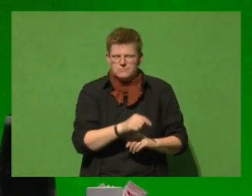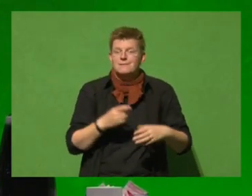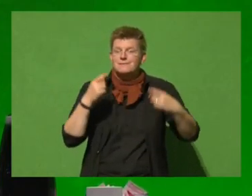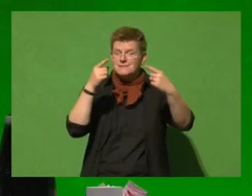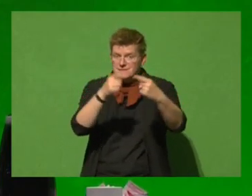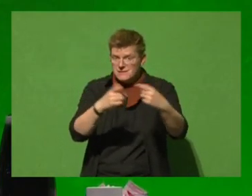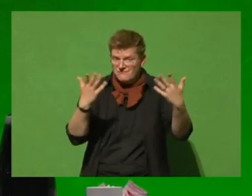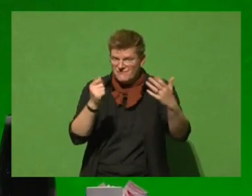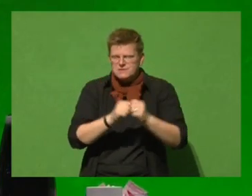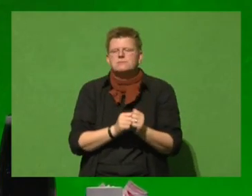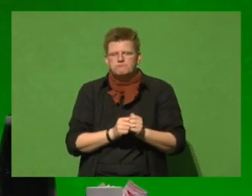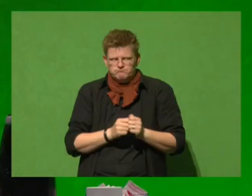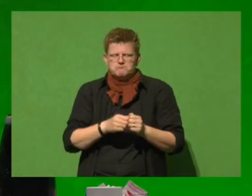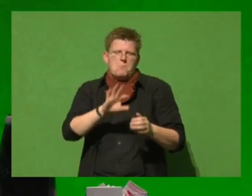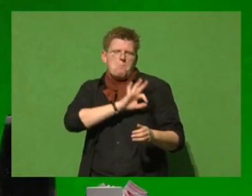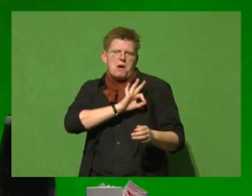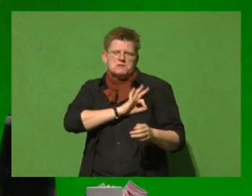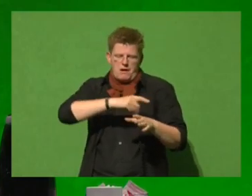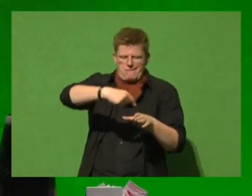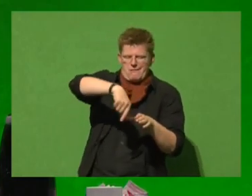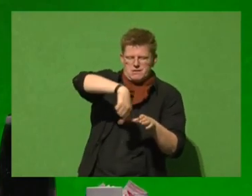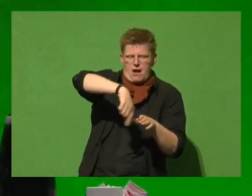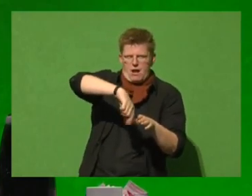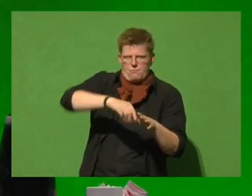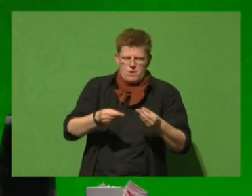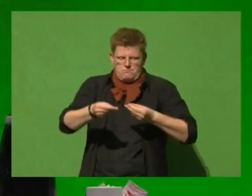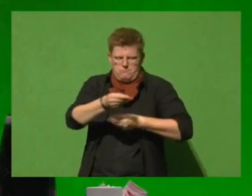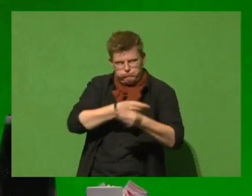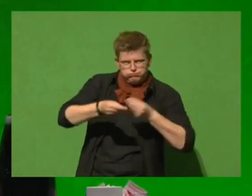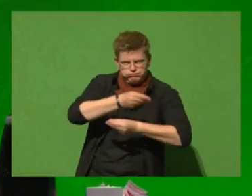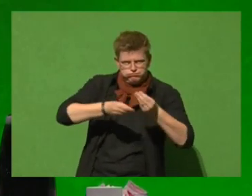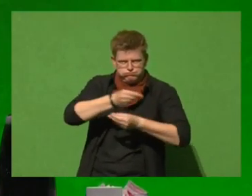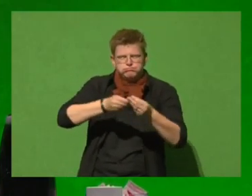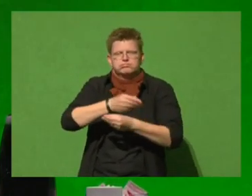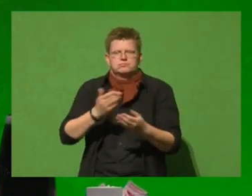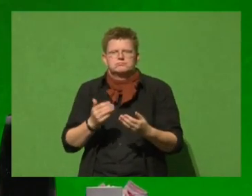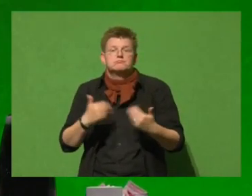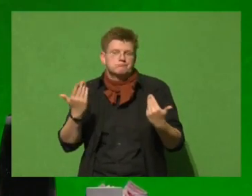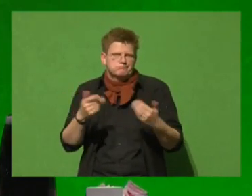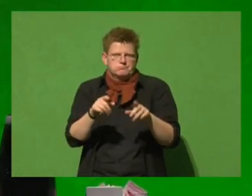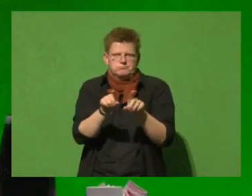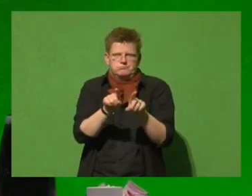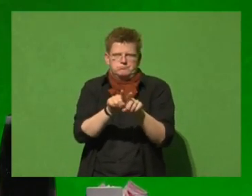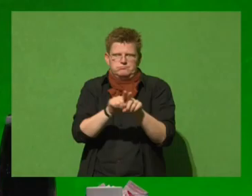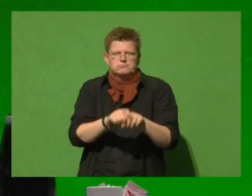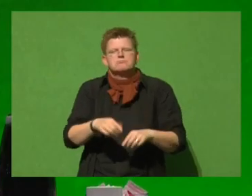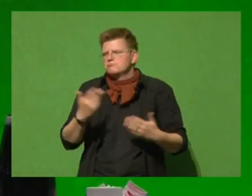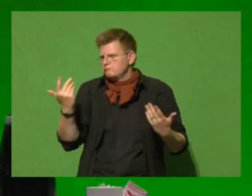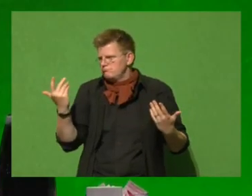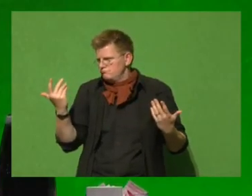mit den Antragstellerinnen und der LAG zu initiieren. Das ist also hier der Vorschlag, wie mit V8 umgegangen werden